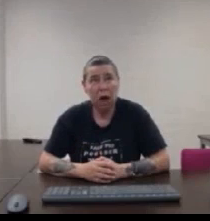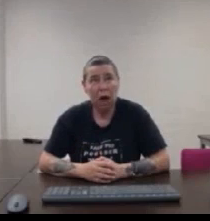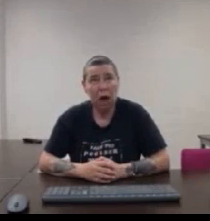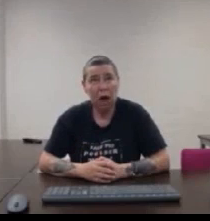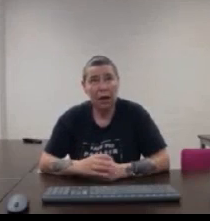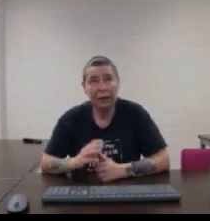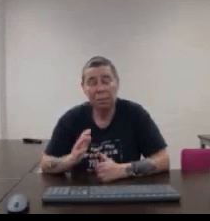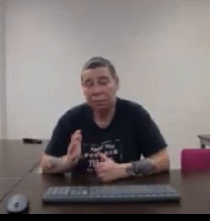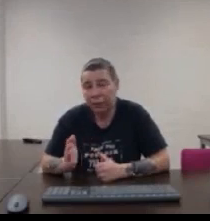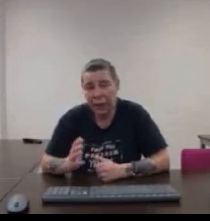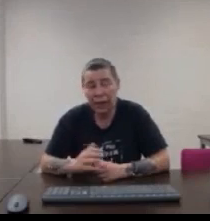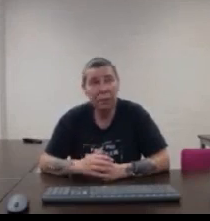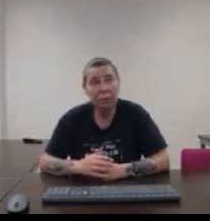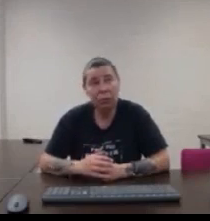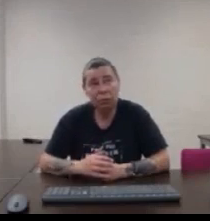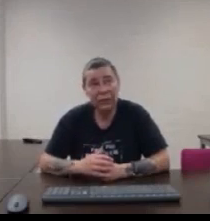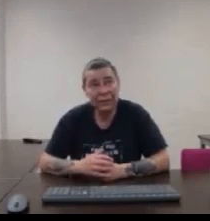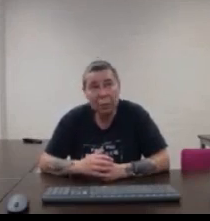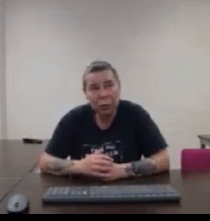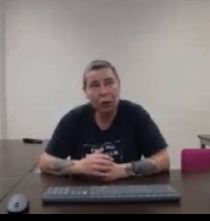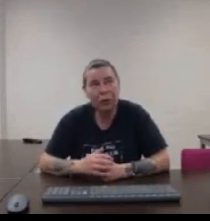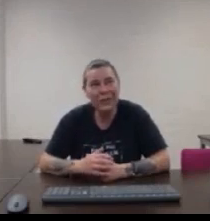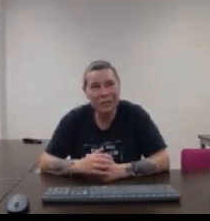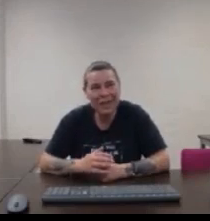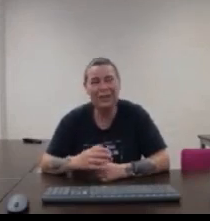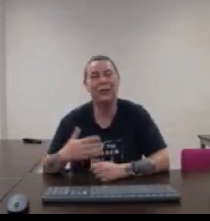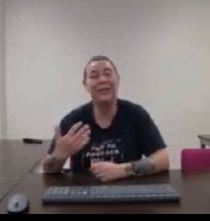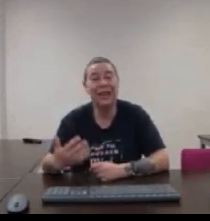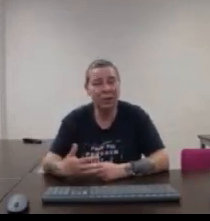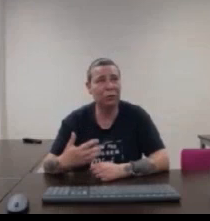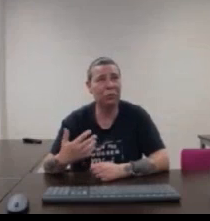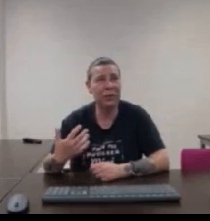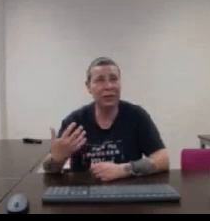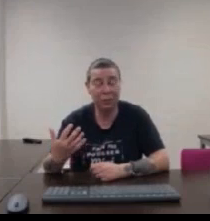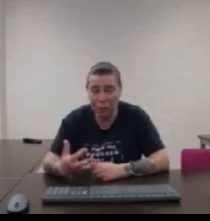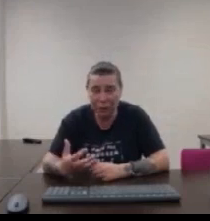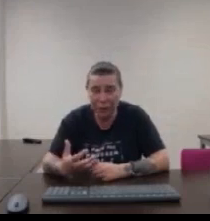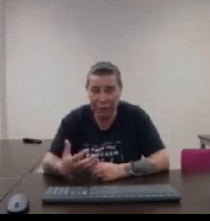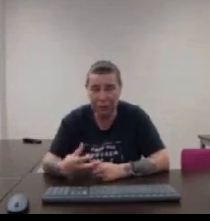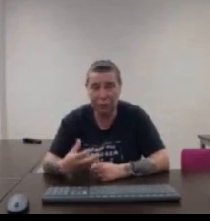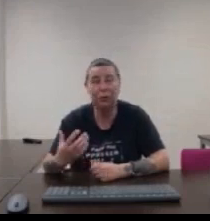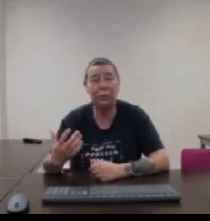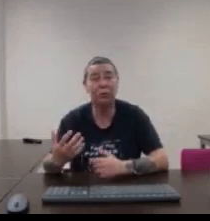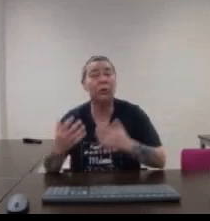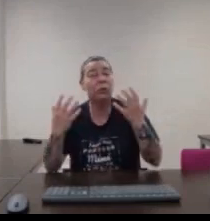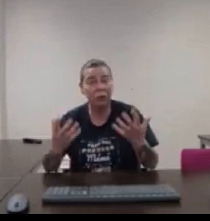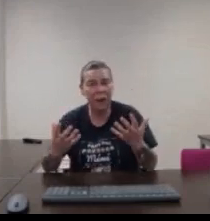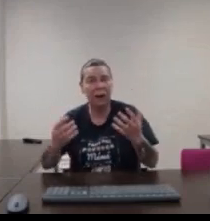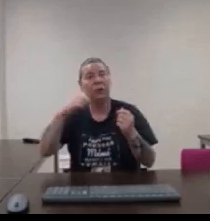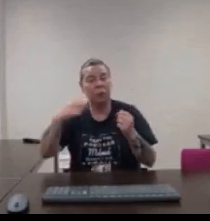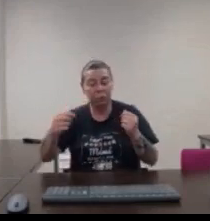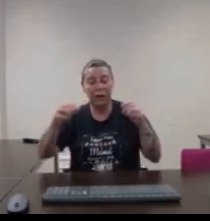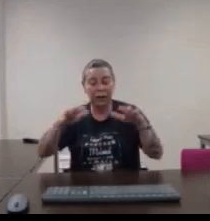téléphone, là c'est simple entre guillemets, c'est que l'idéal quand on utilise beaucoup le téléphone, vu qu'on a besoin de nos